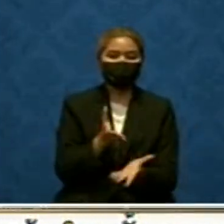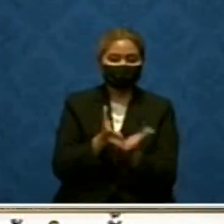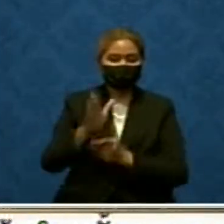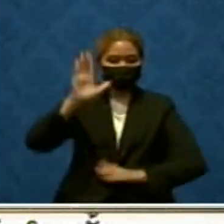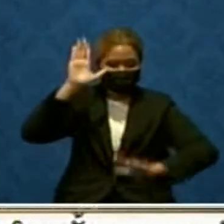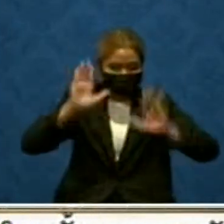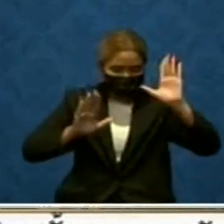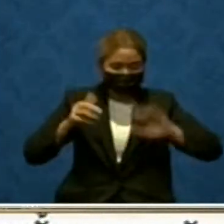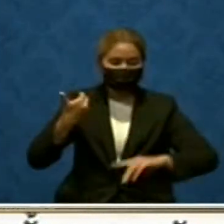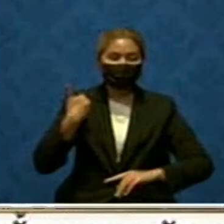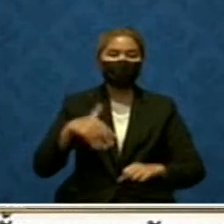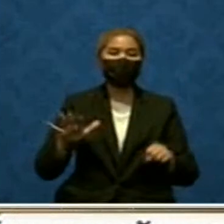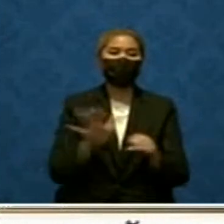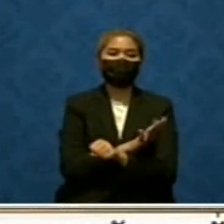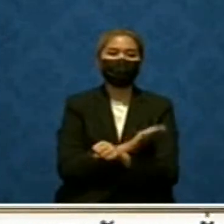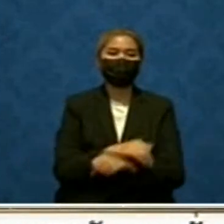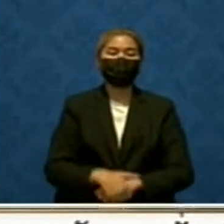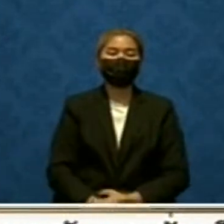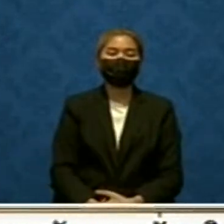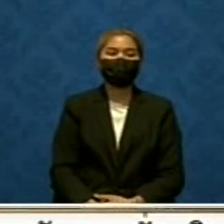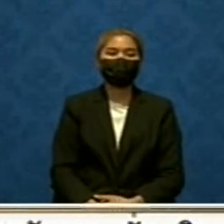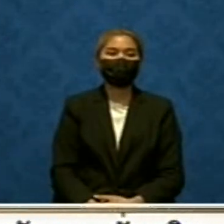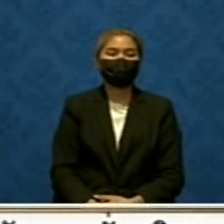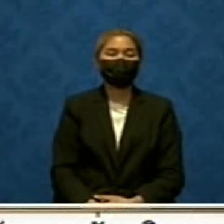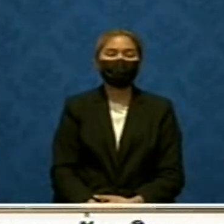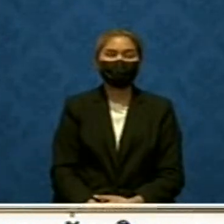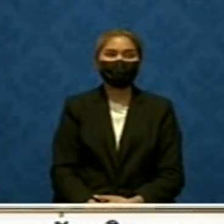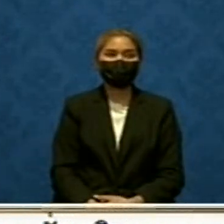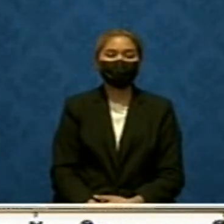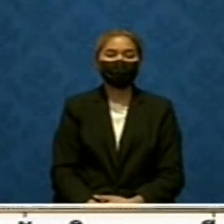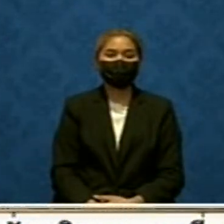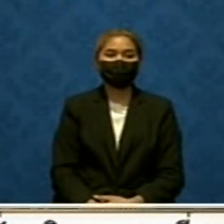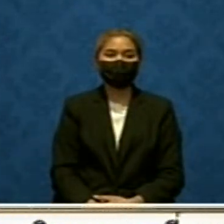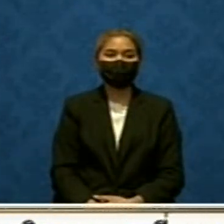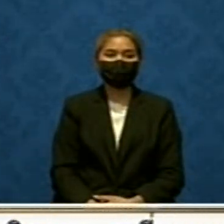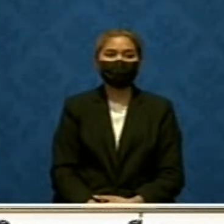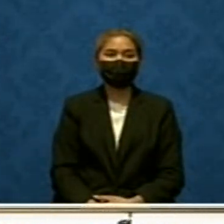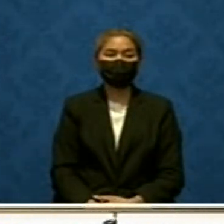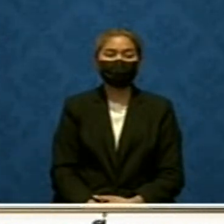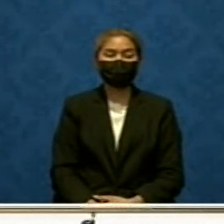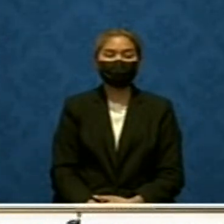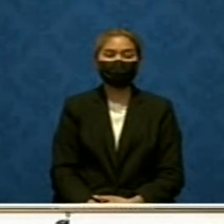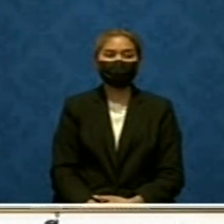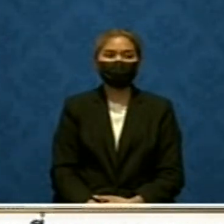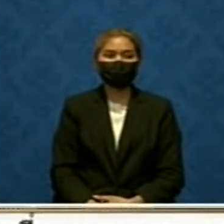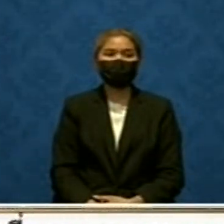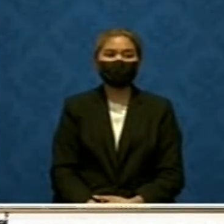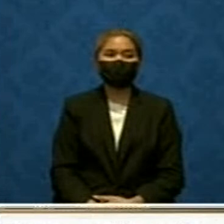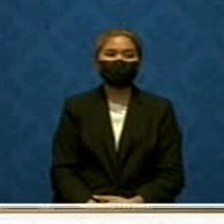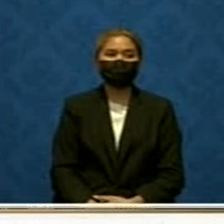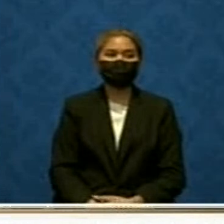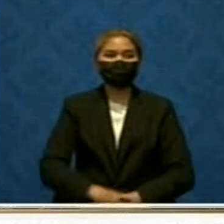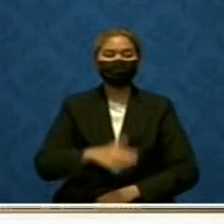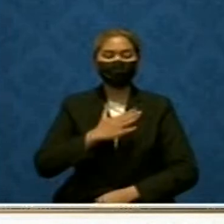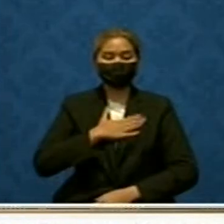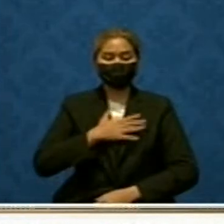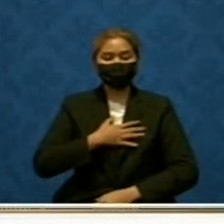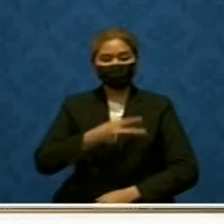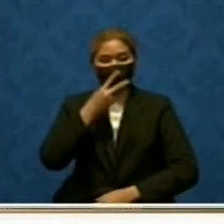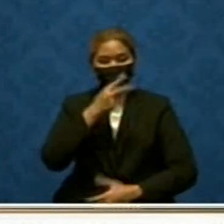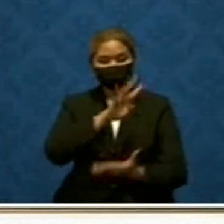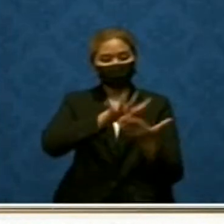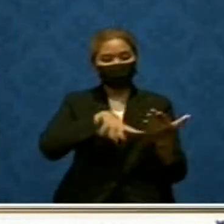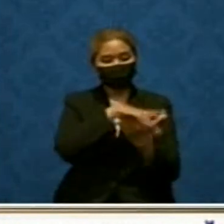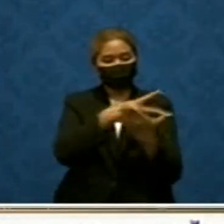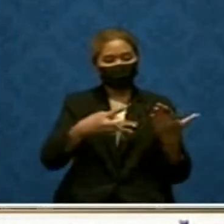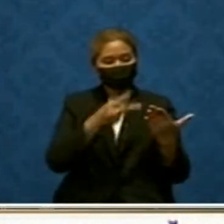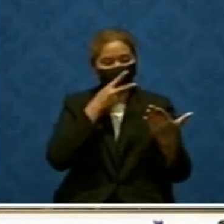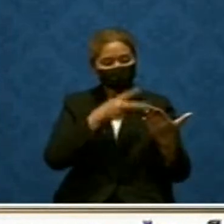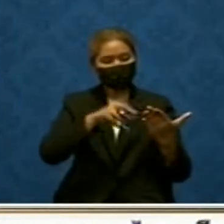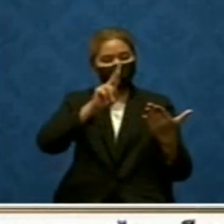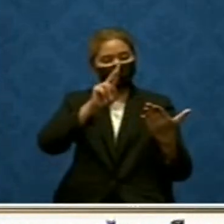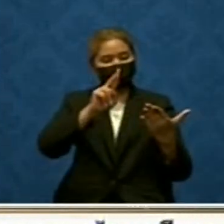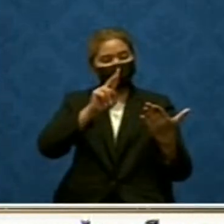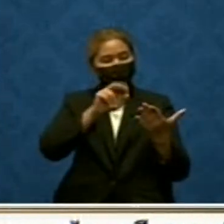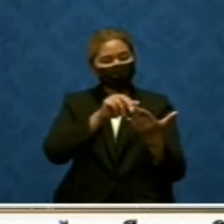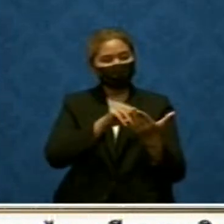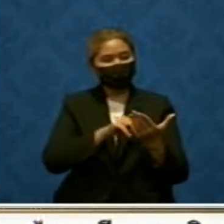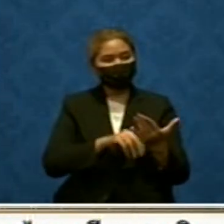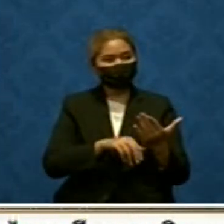ง